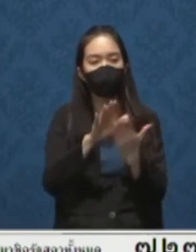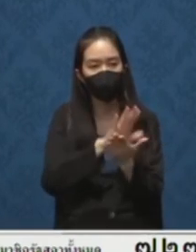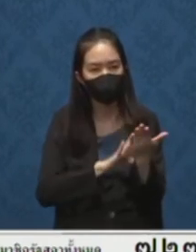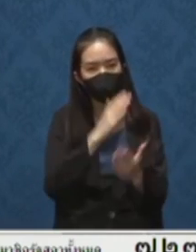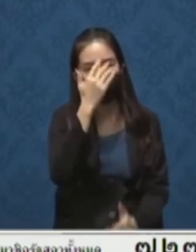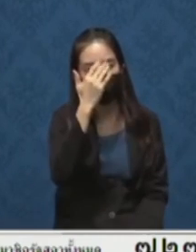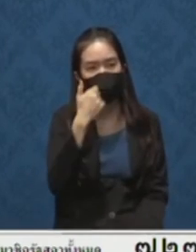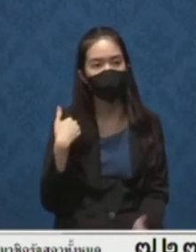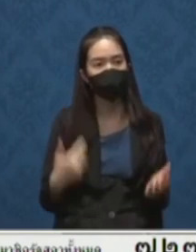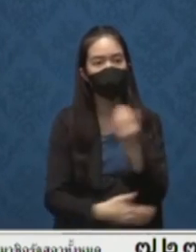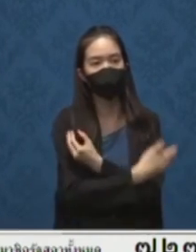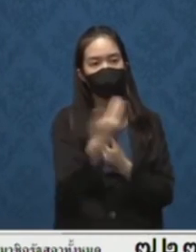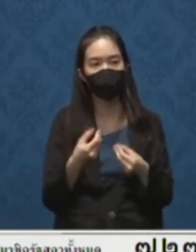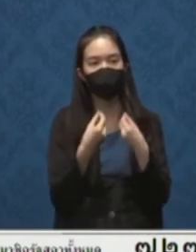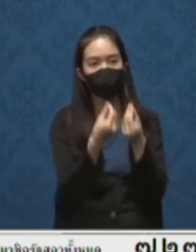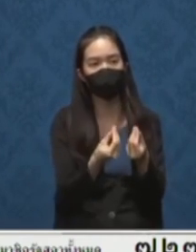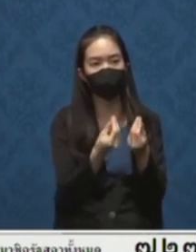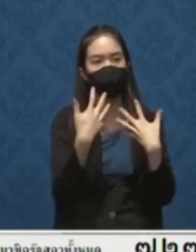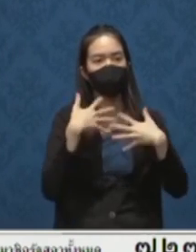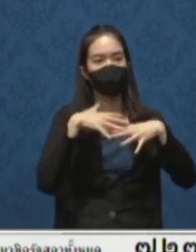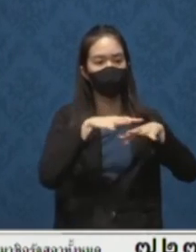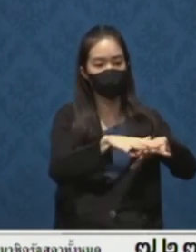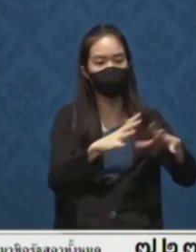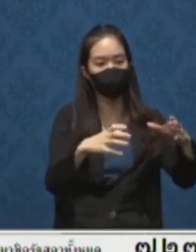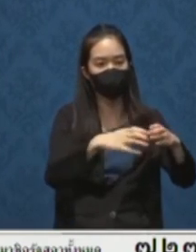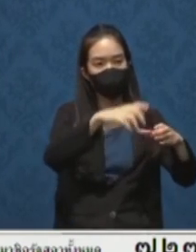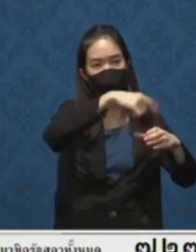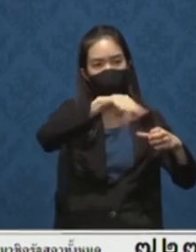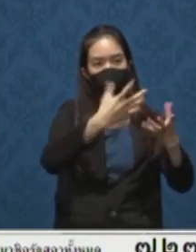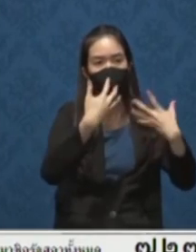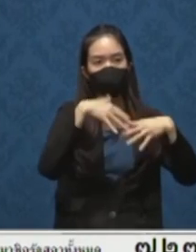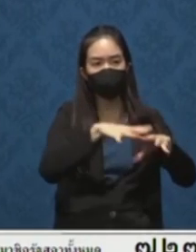ทำไมไม่ให้โอกาสเขาร่วมเลือกผู้นำทจะมาทำการปฏิรูปด้วยละ